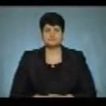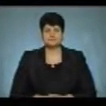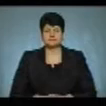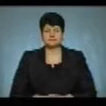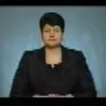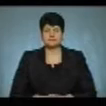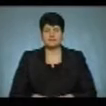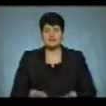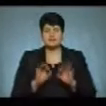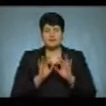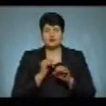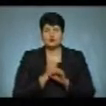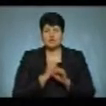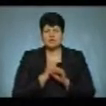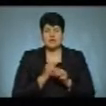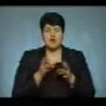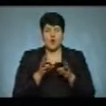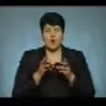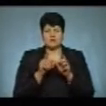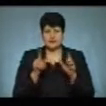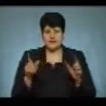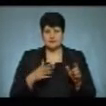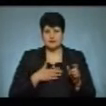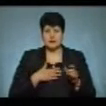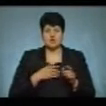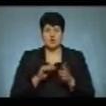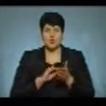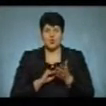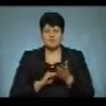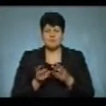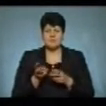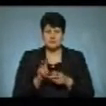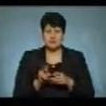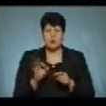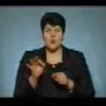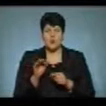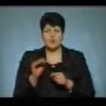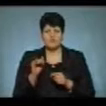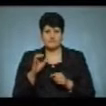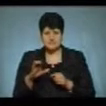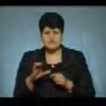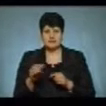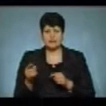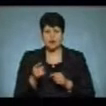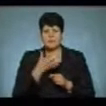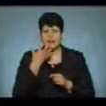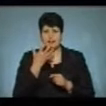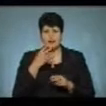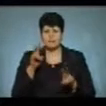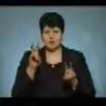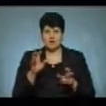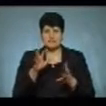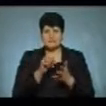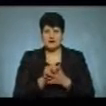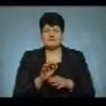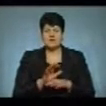За коментарем щодо роботи котельні, наші кореспонденти прийшли до офісу товариства з обмеженою відповідальністю «Тернопільтепло», яке займається